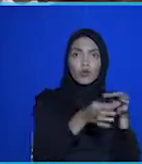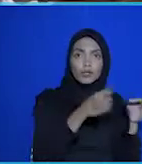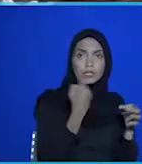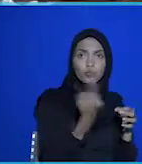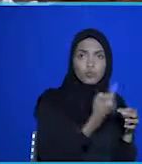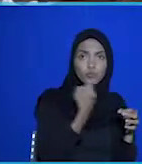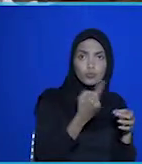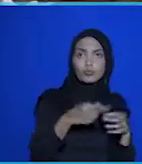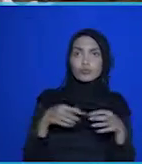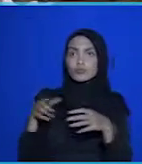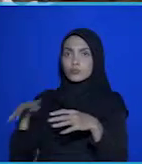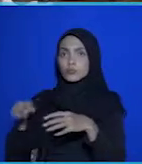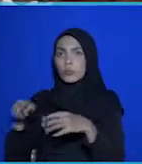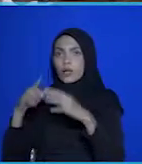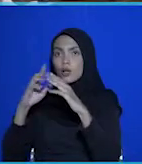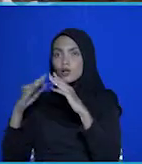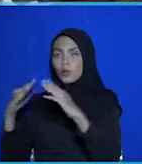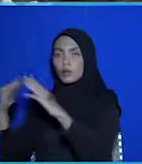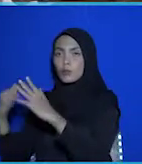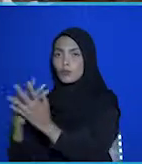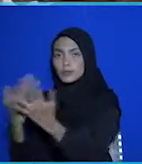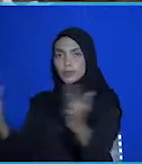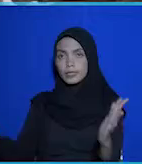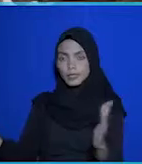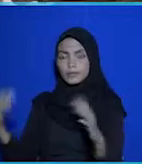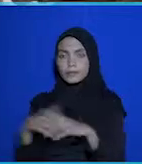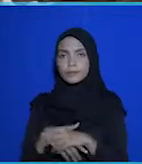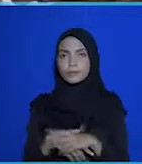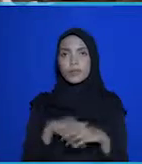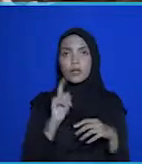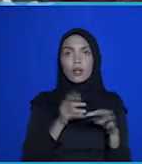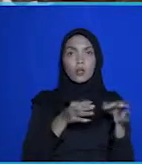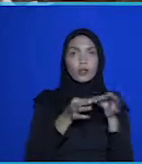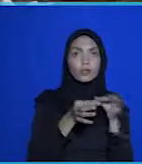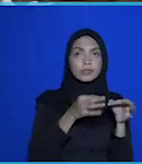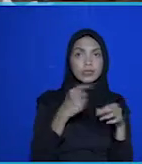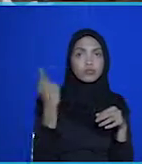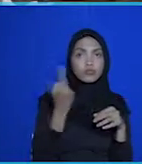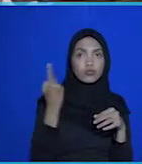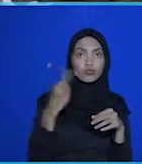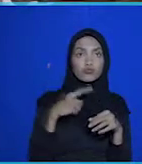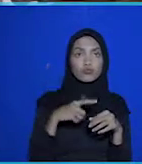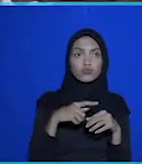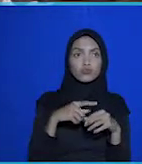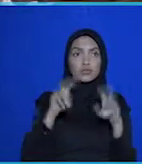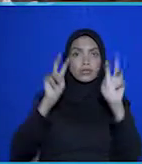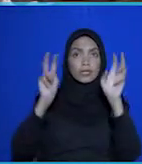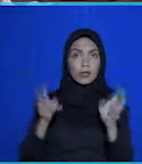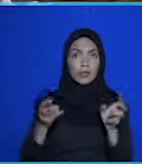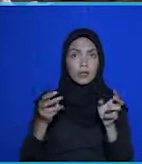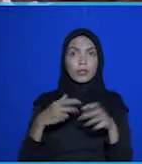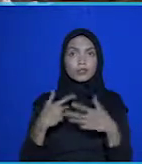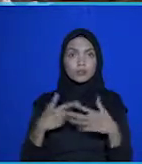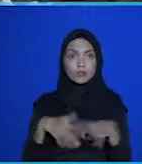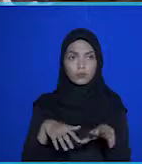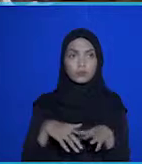dan ada yang disebut rumah masyarakat. Nah, untuk fasilitas publik tersebut sesuai dengan tema yang